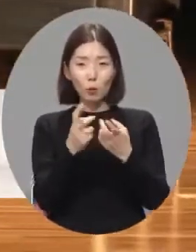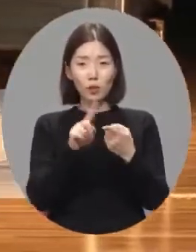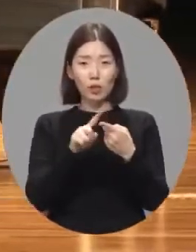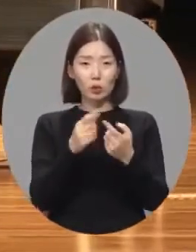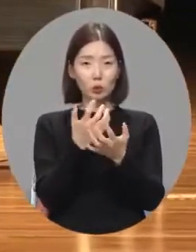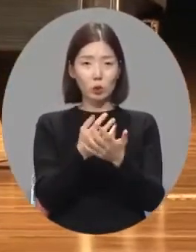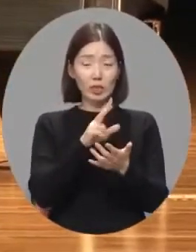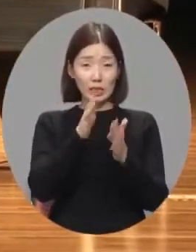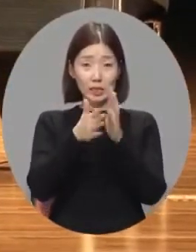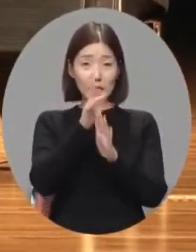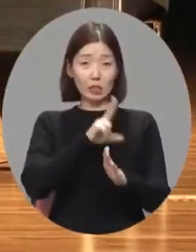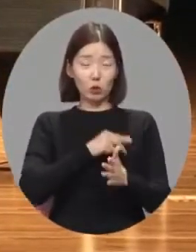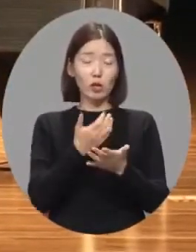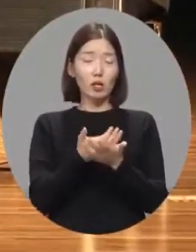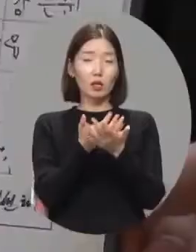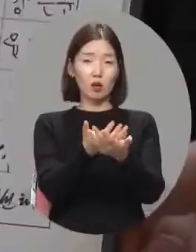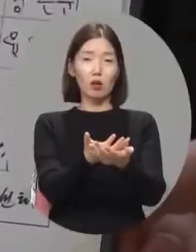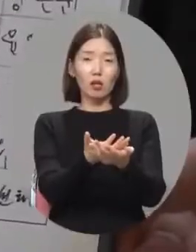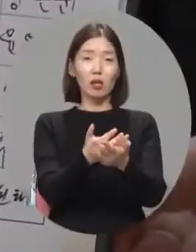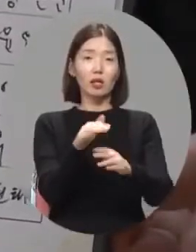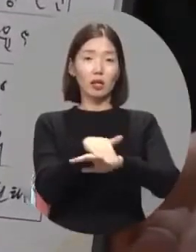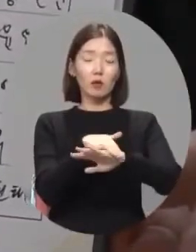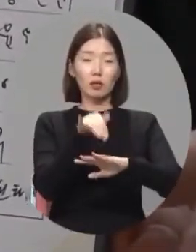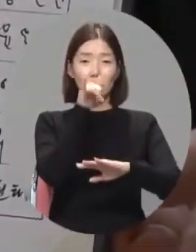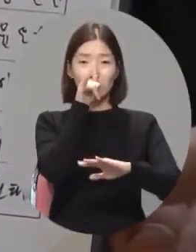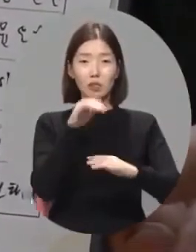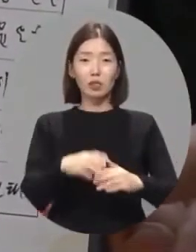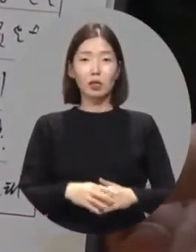c 2 회 제출할 예정이라고 덧붙였습니다